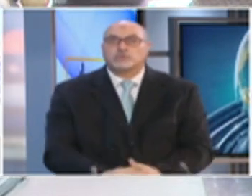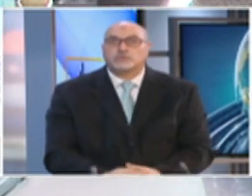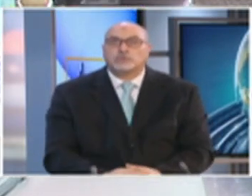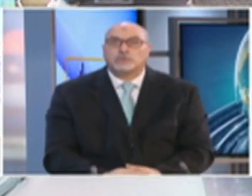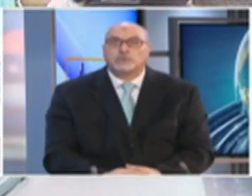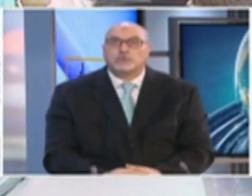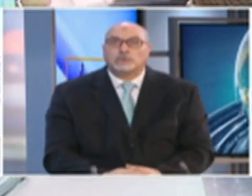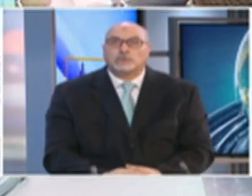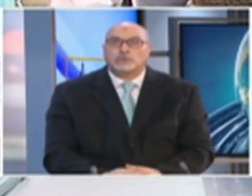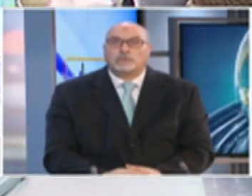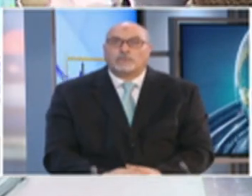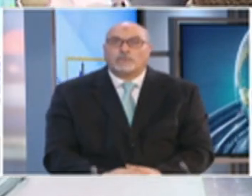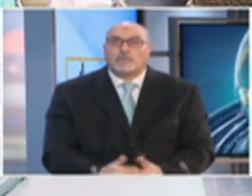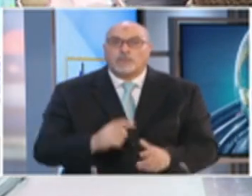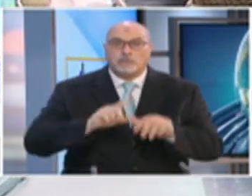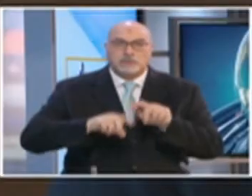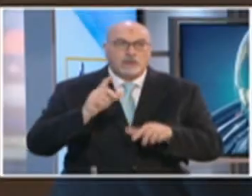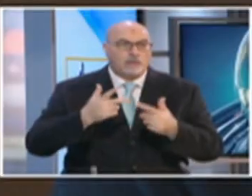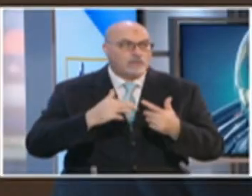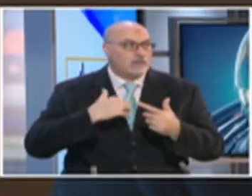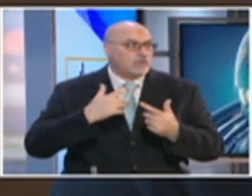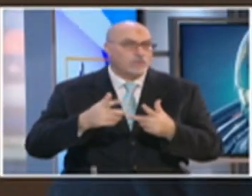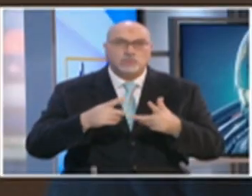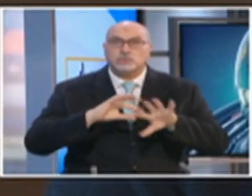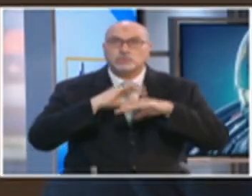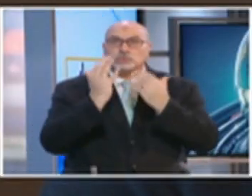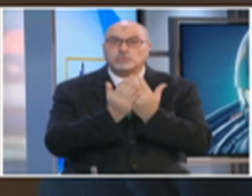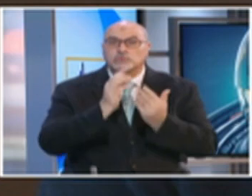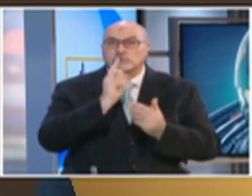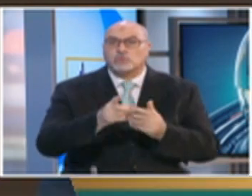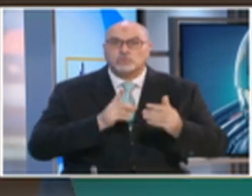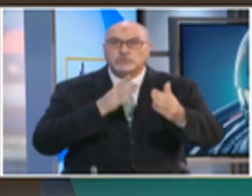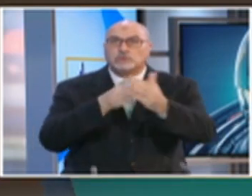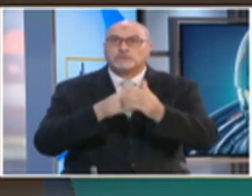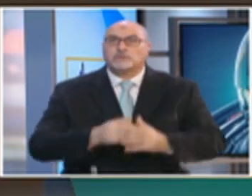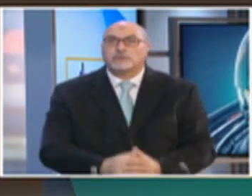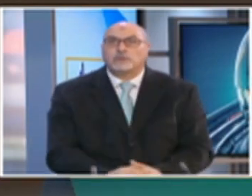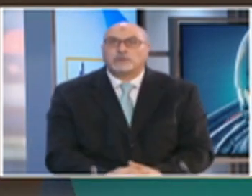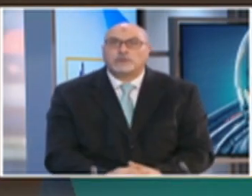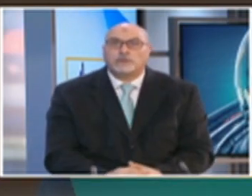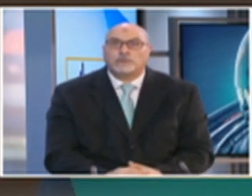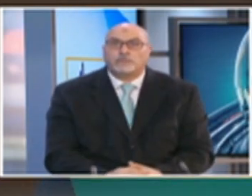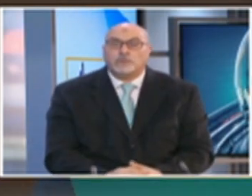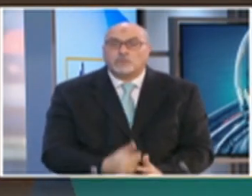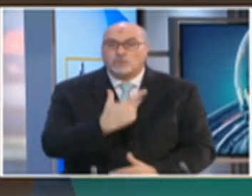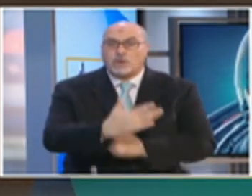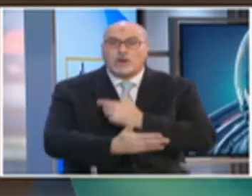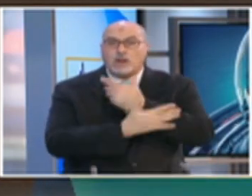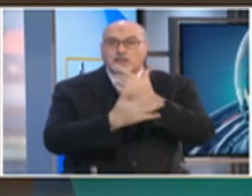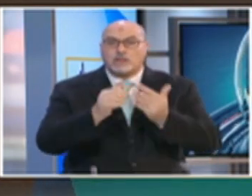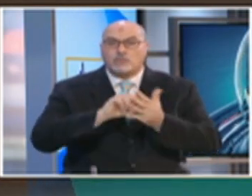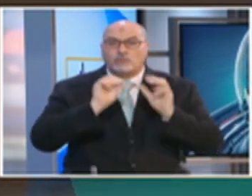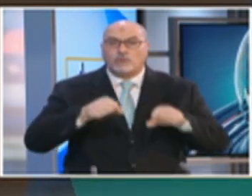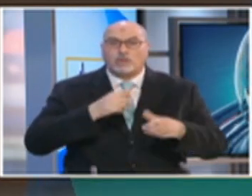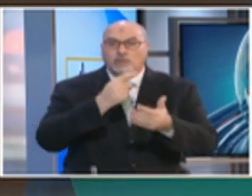المواد المثقفه او المواد المقننه. كل هذه القرارات تصب اولا في دعم القدره الشرائيه